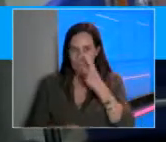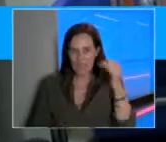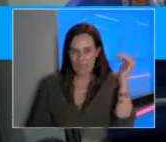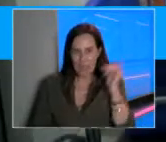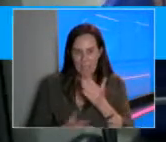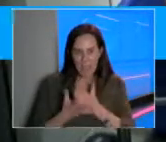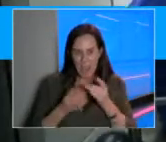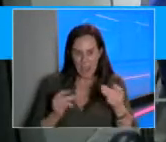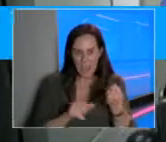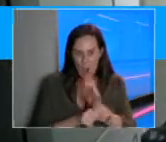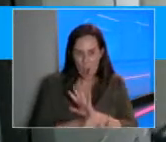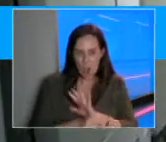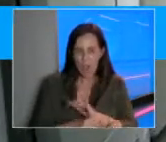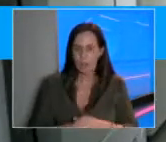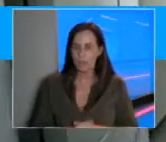אלף נדבקים?